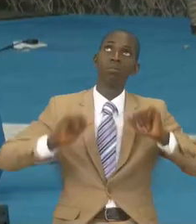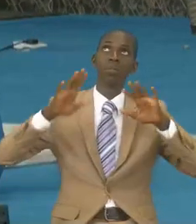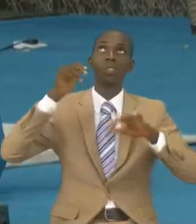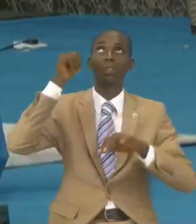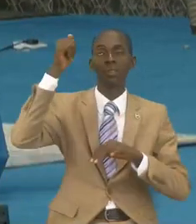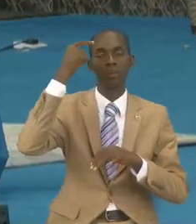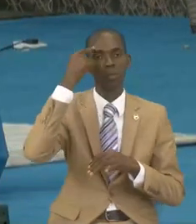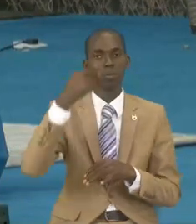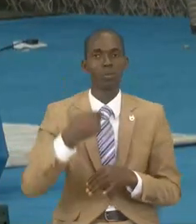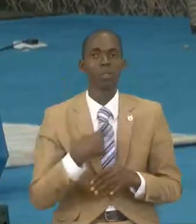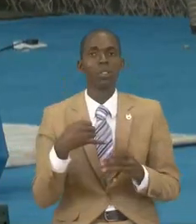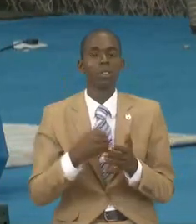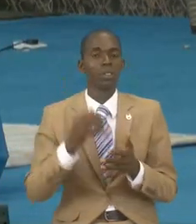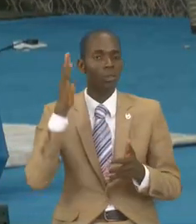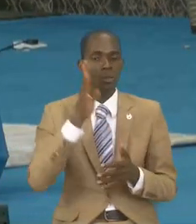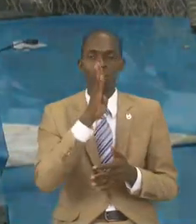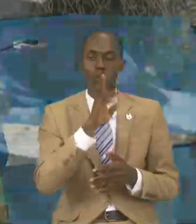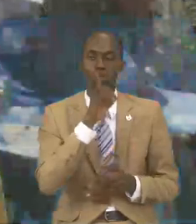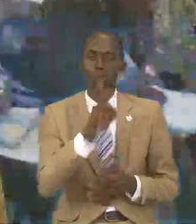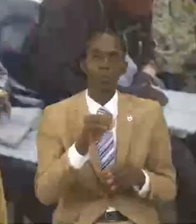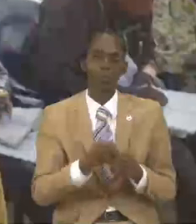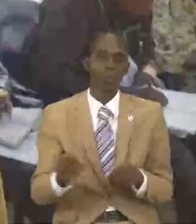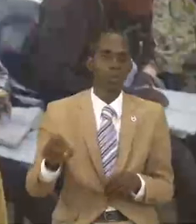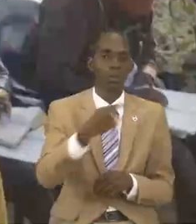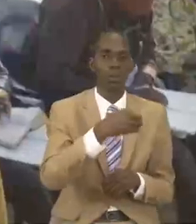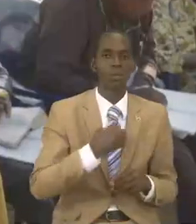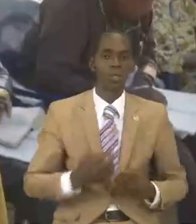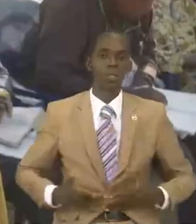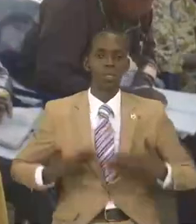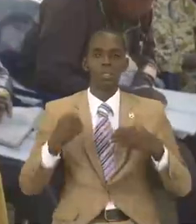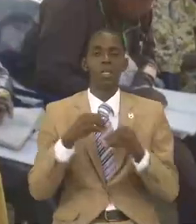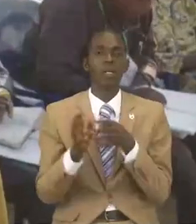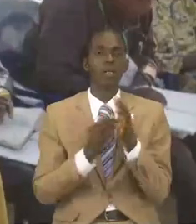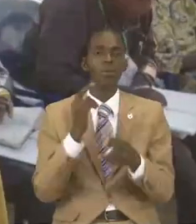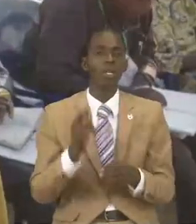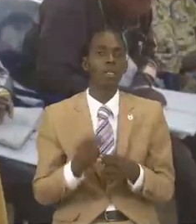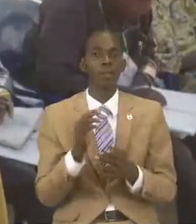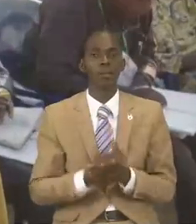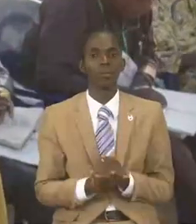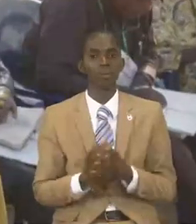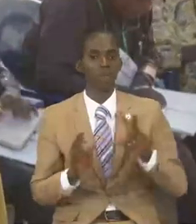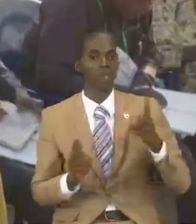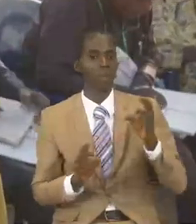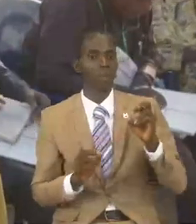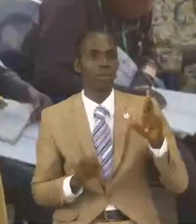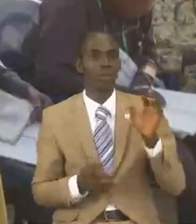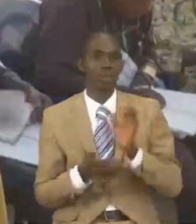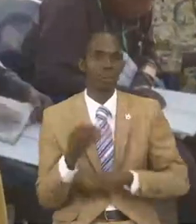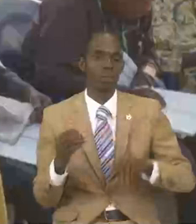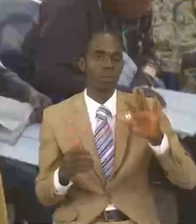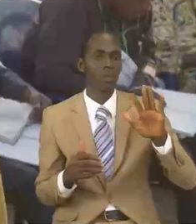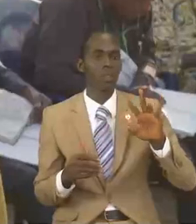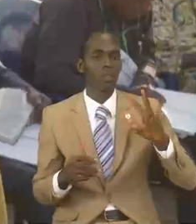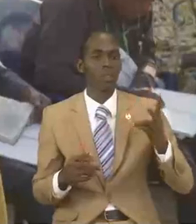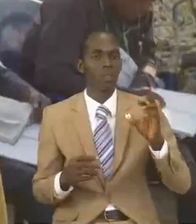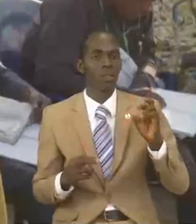moi. Ce sera réel dans chacune de nos vies au nom de Jésus. 2 Corinthiens chapitre